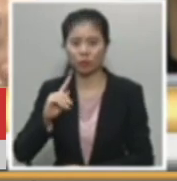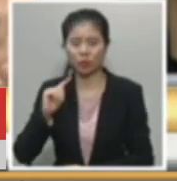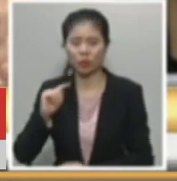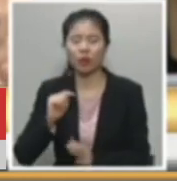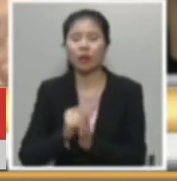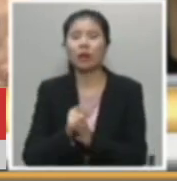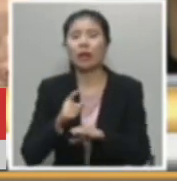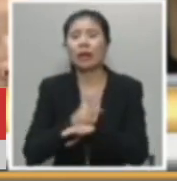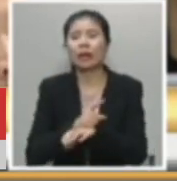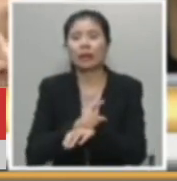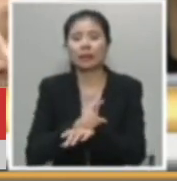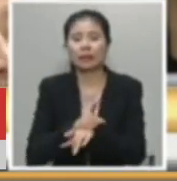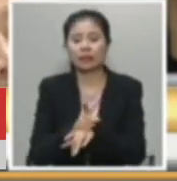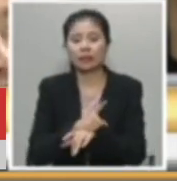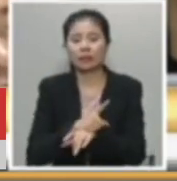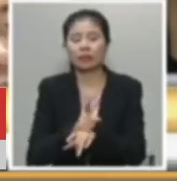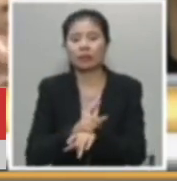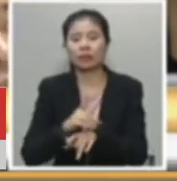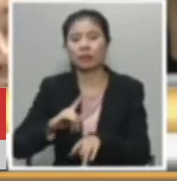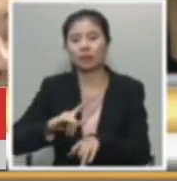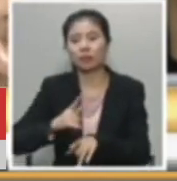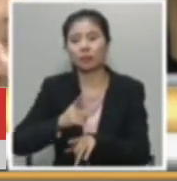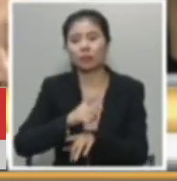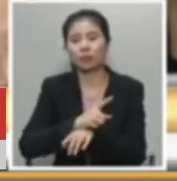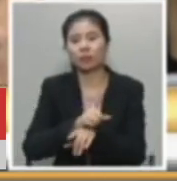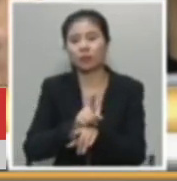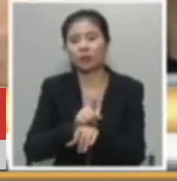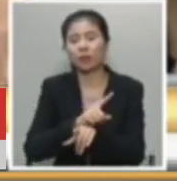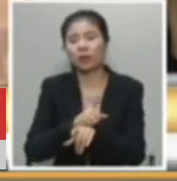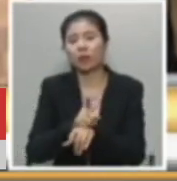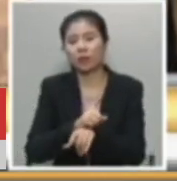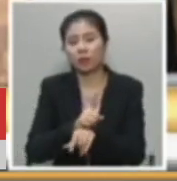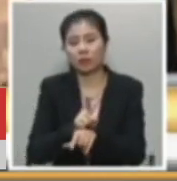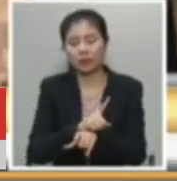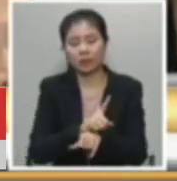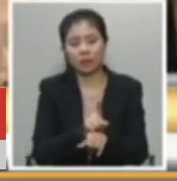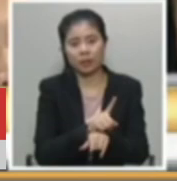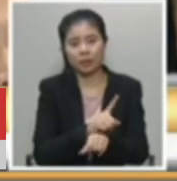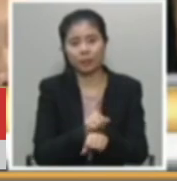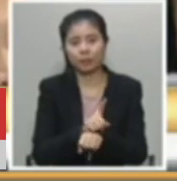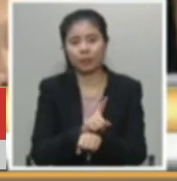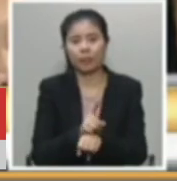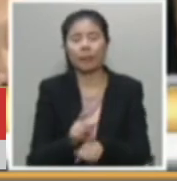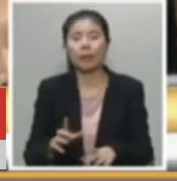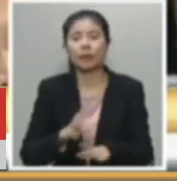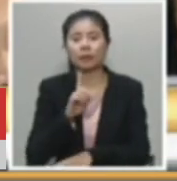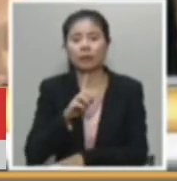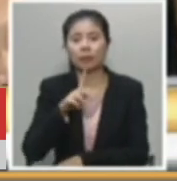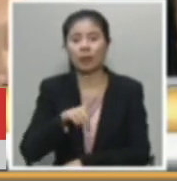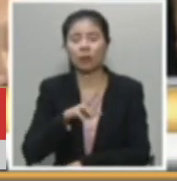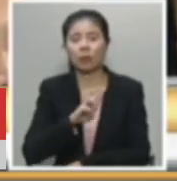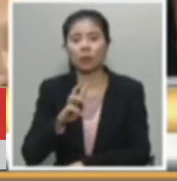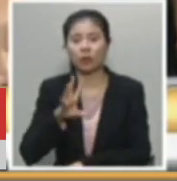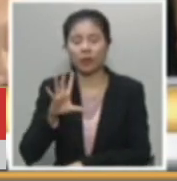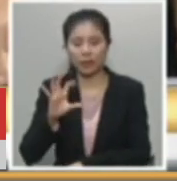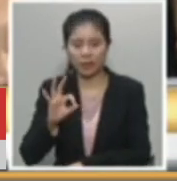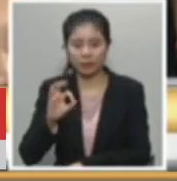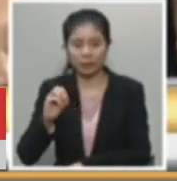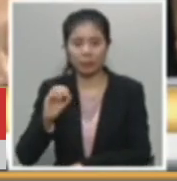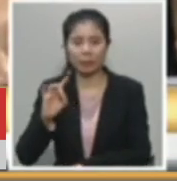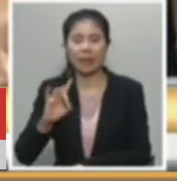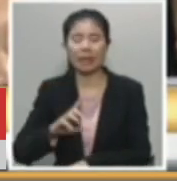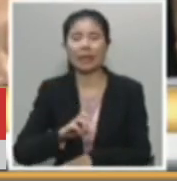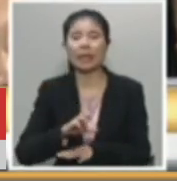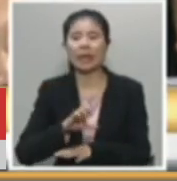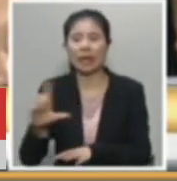เตอร์ MI-17VS จากรัสเซีย2ลำเป็นเงิน 1,698 ล้านบาทท่านประธาน